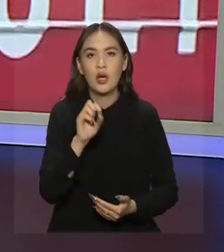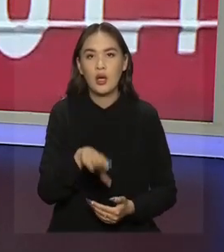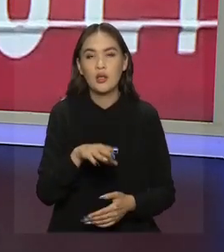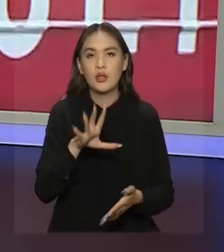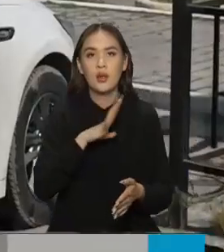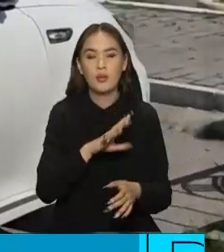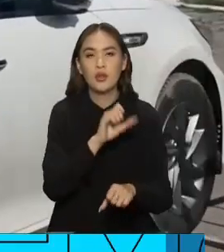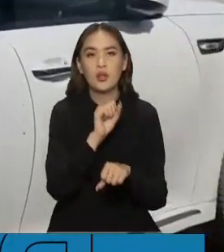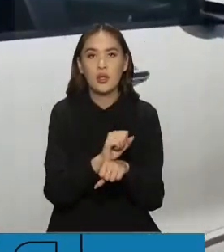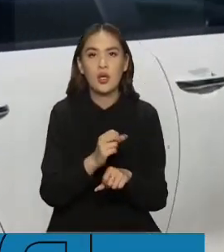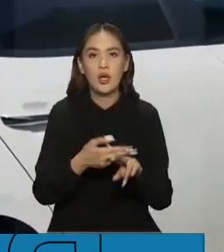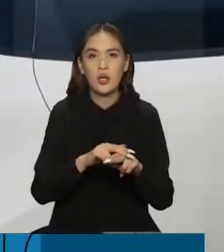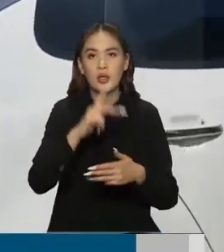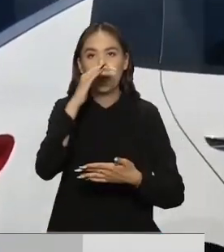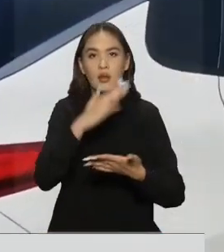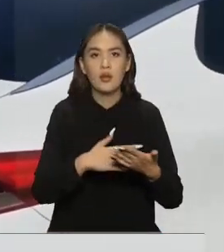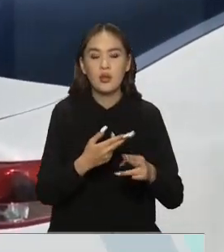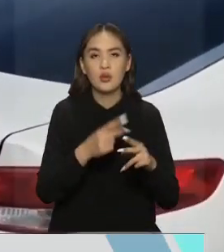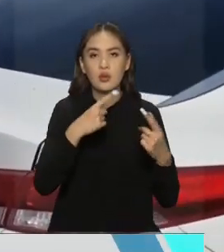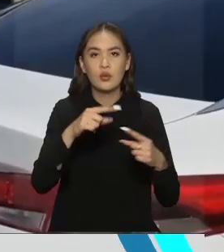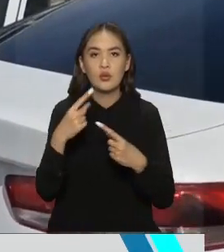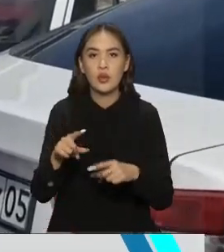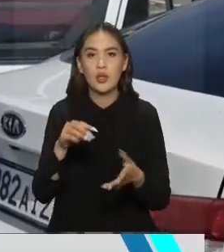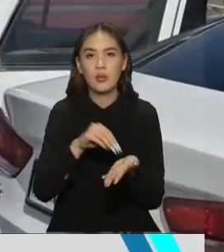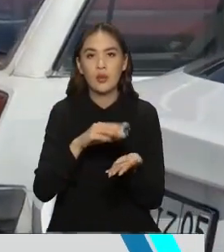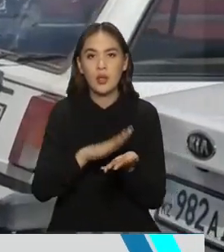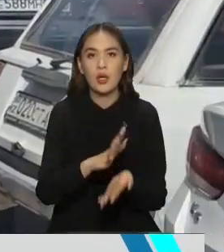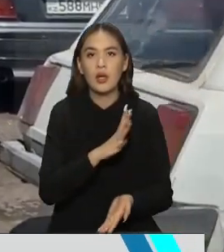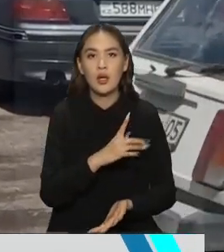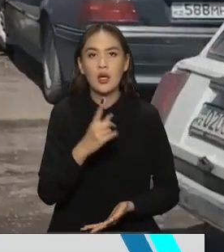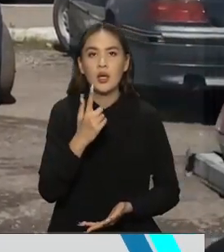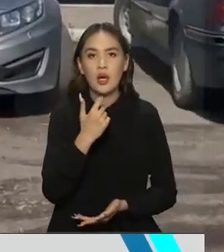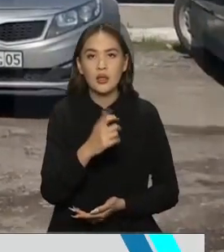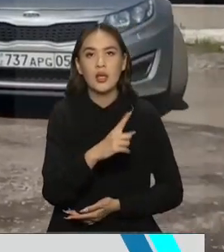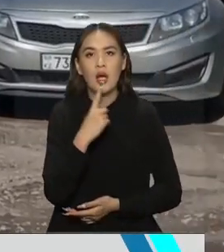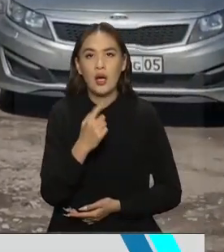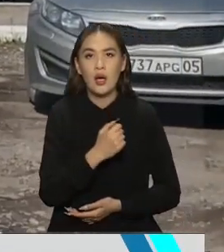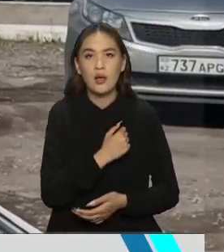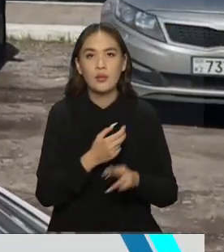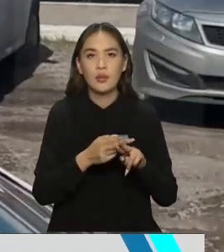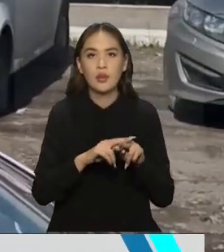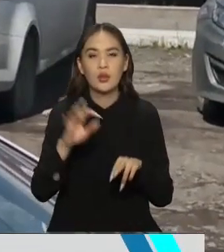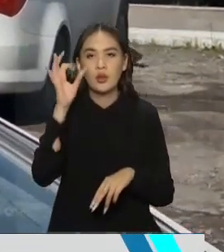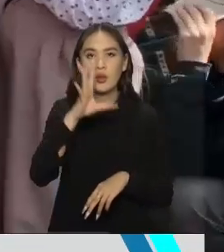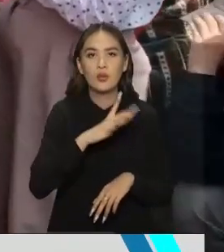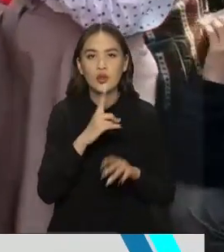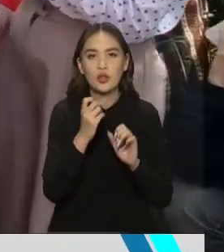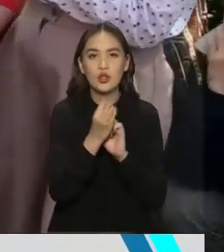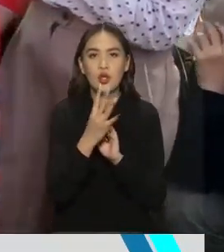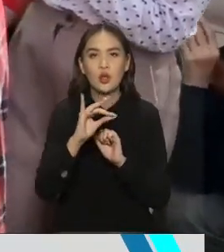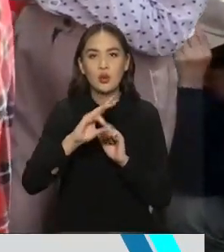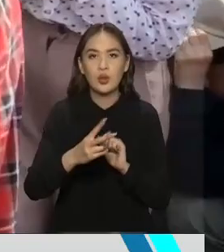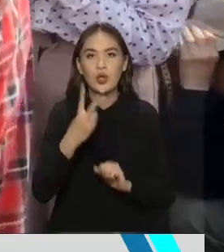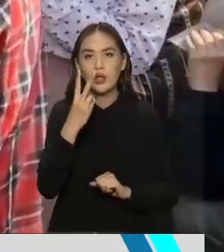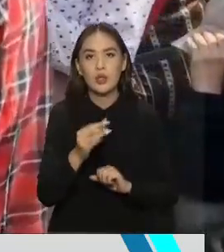В графике также включены другие населенные пункты. В Красноармейку поезд прибудет 14 июня. Через два дня